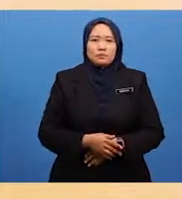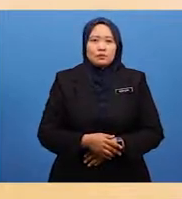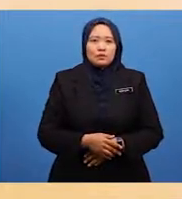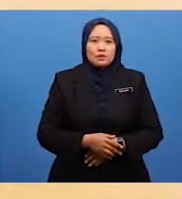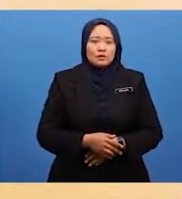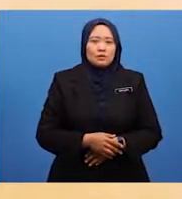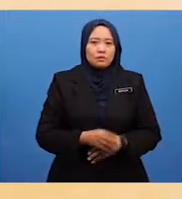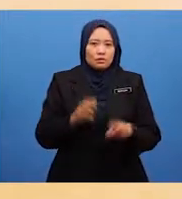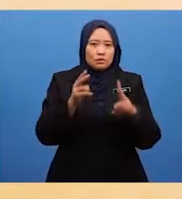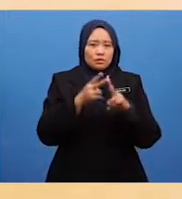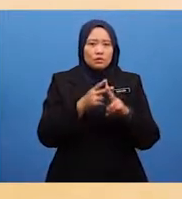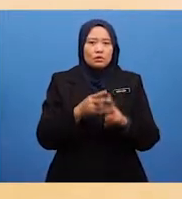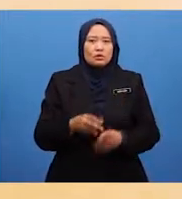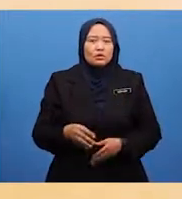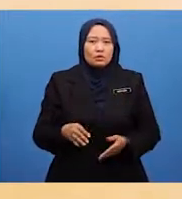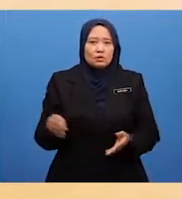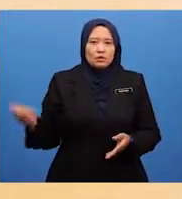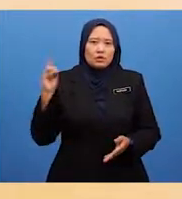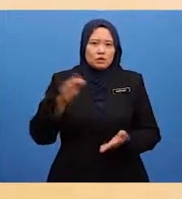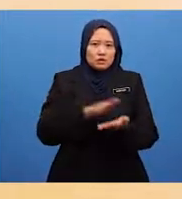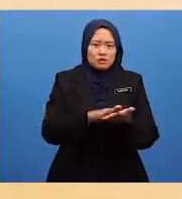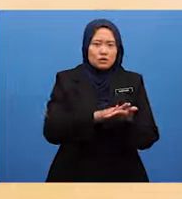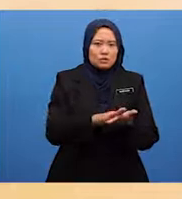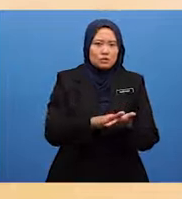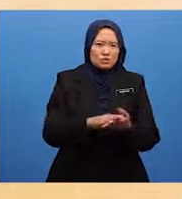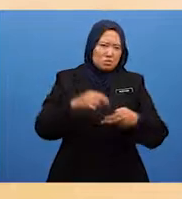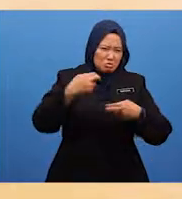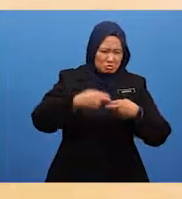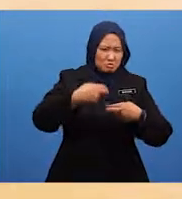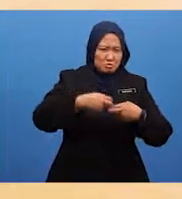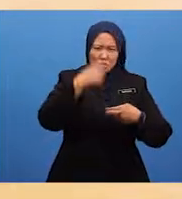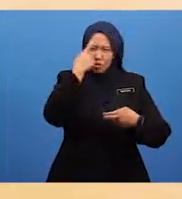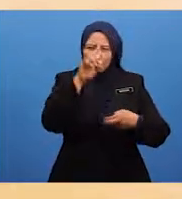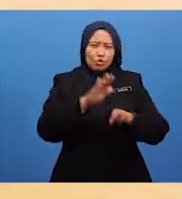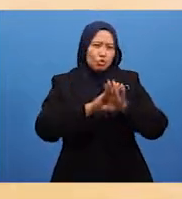juga menyebabkan cikgu sukar menolak objek yang berat.